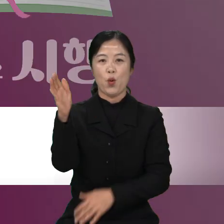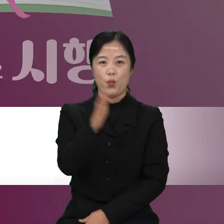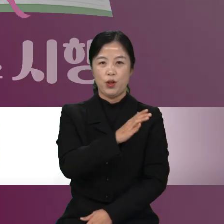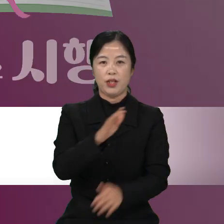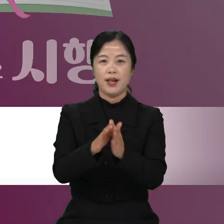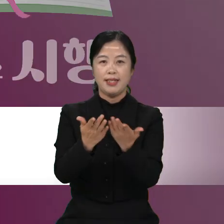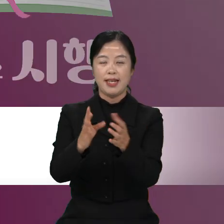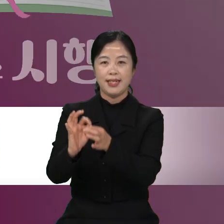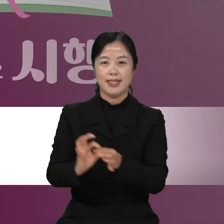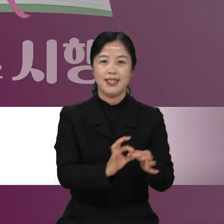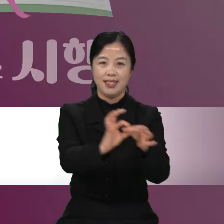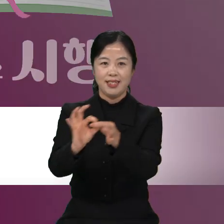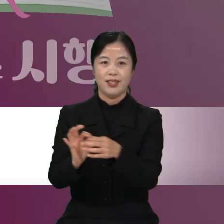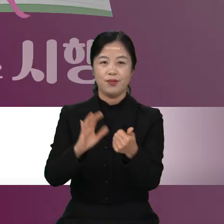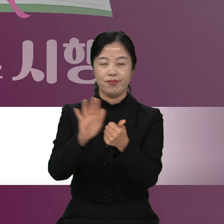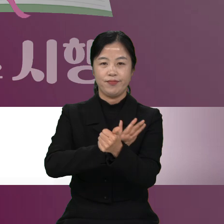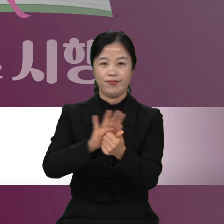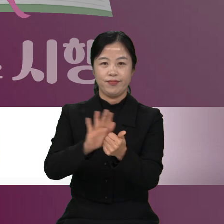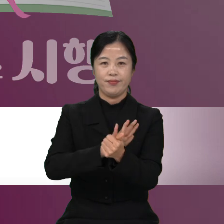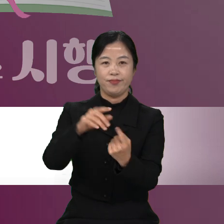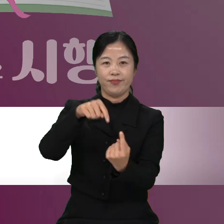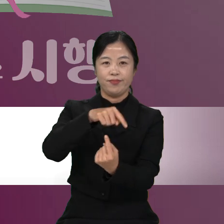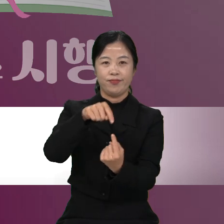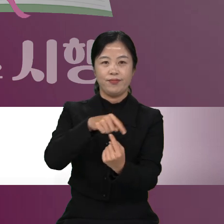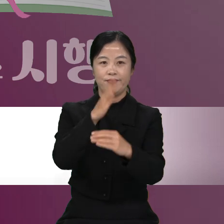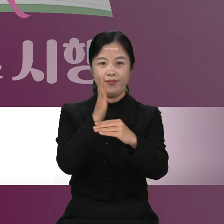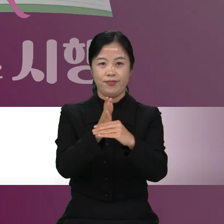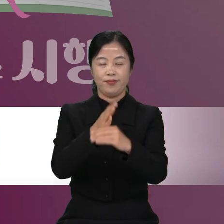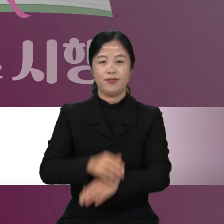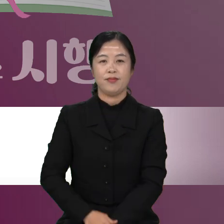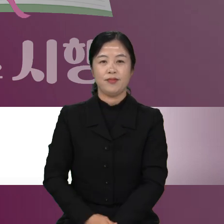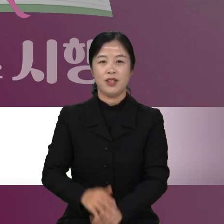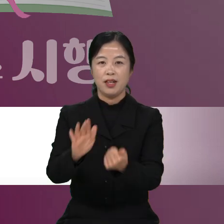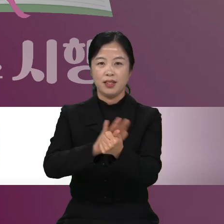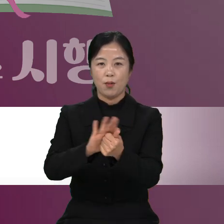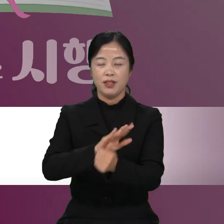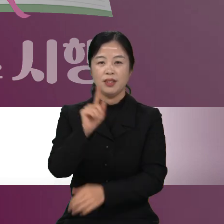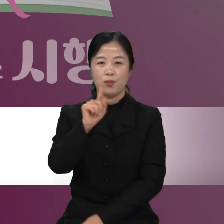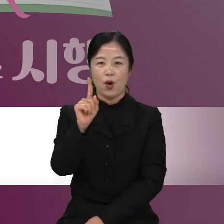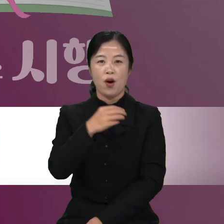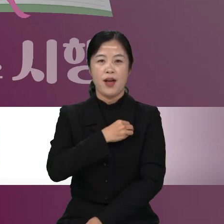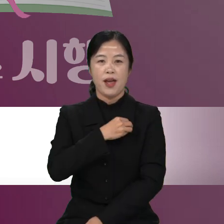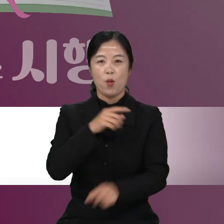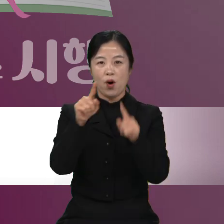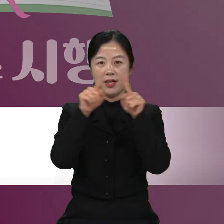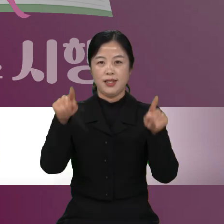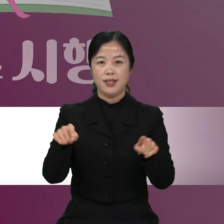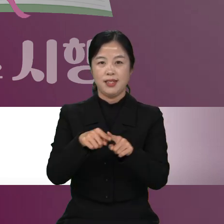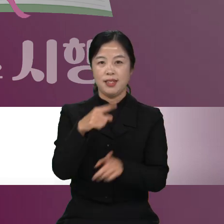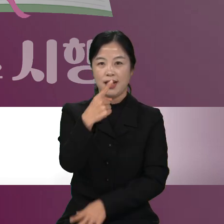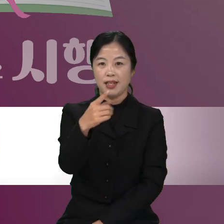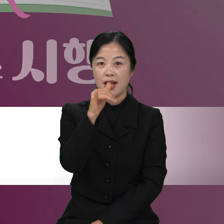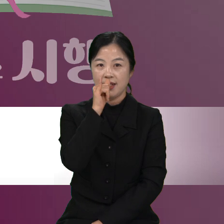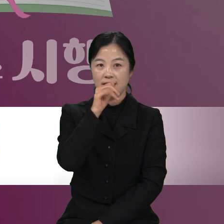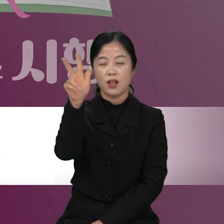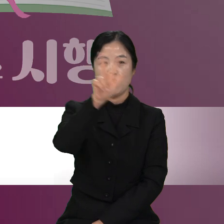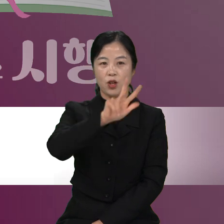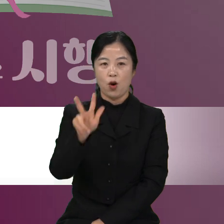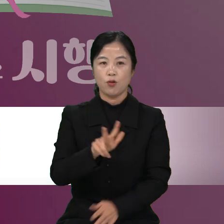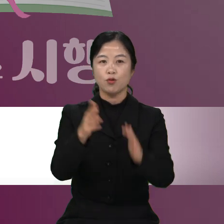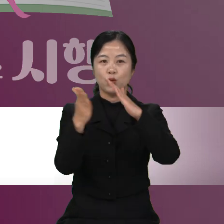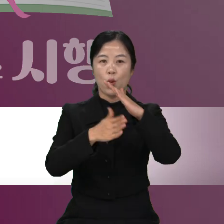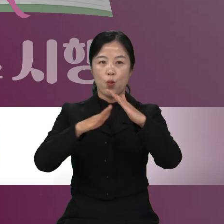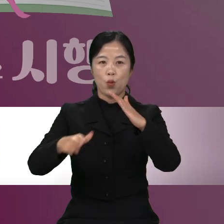네 포항시는 지난 5일부터 책 이음 서비스를 운영하고 있습니다 책 이음 서비스는 하나의 회원증으로 전국